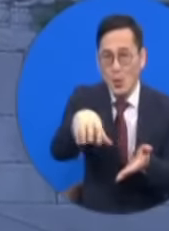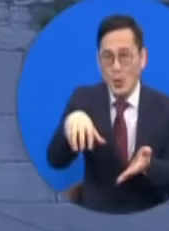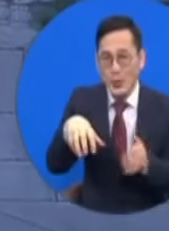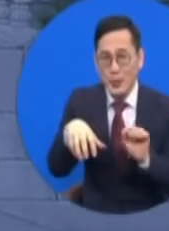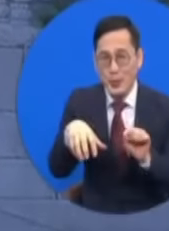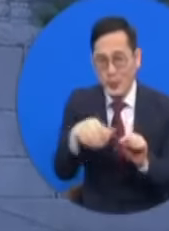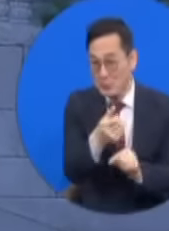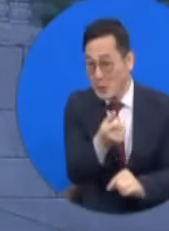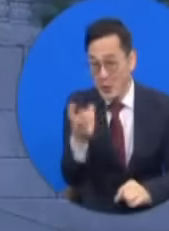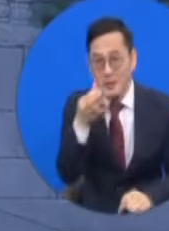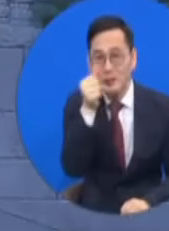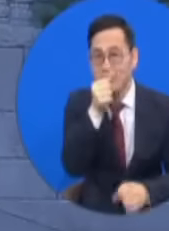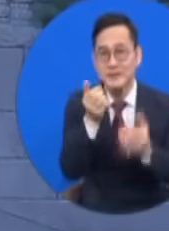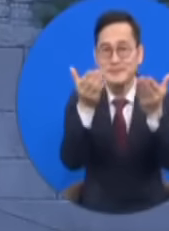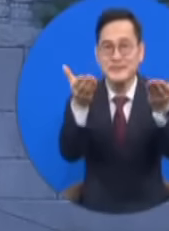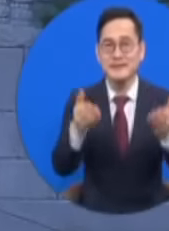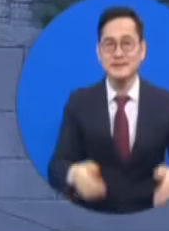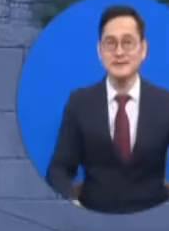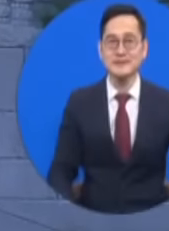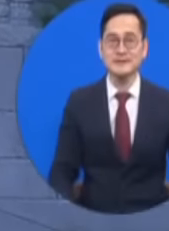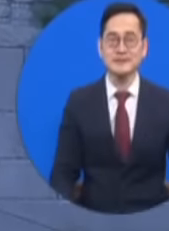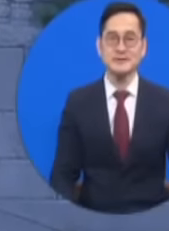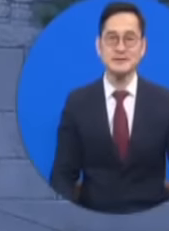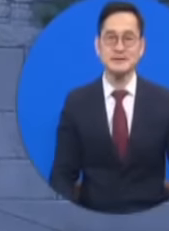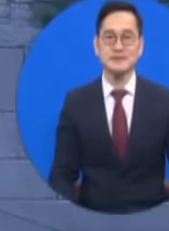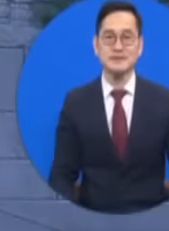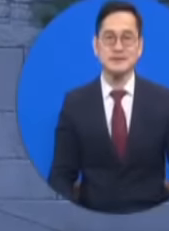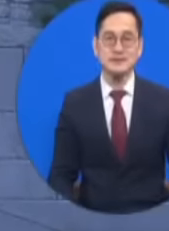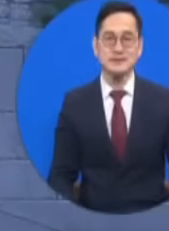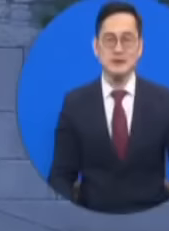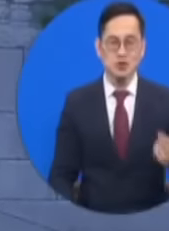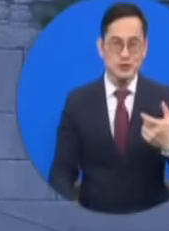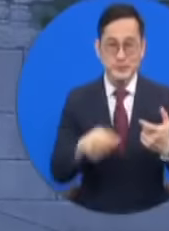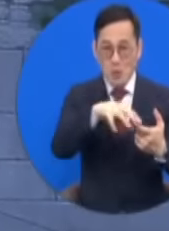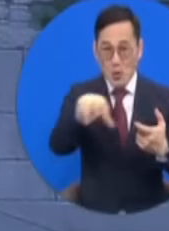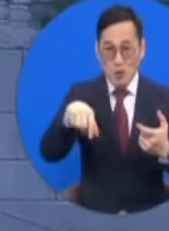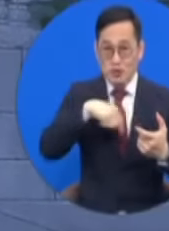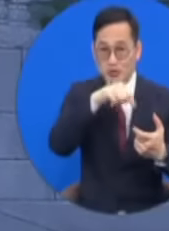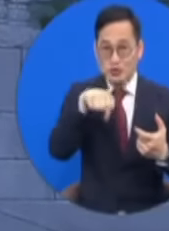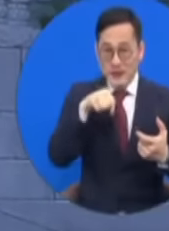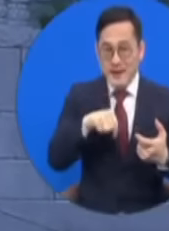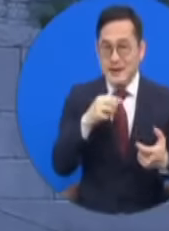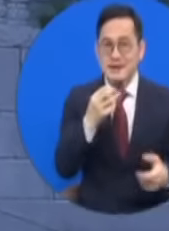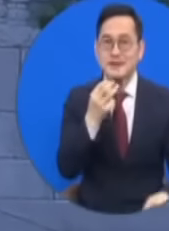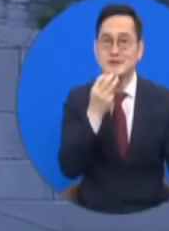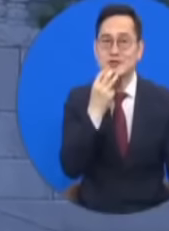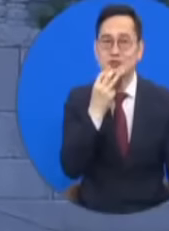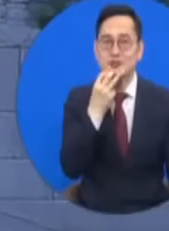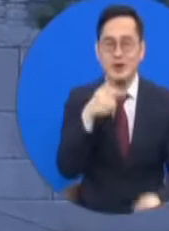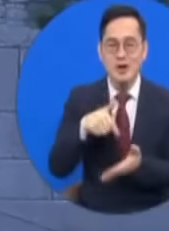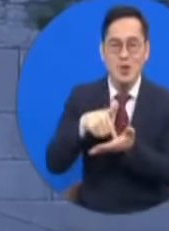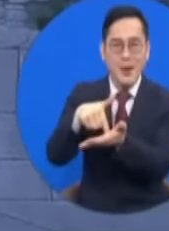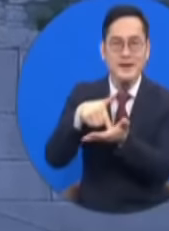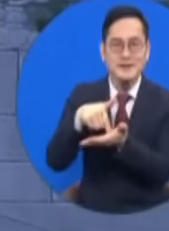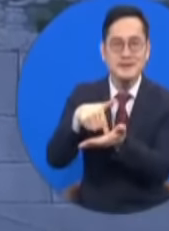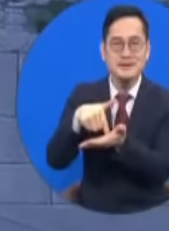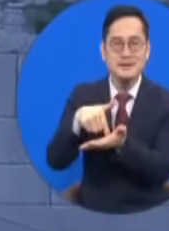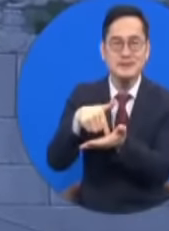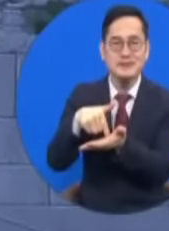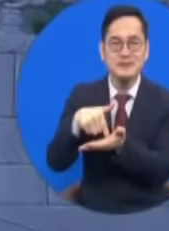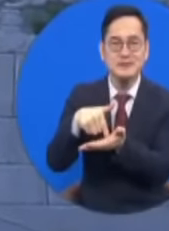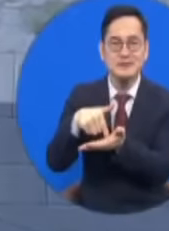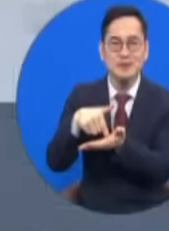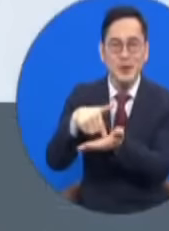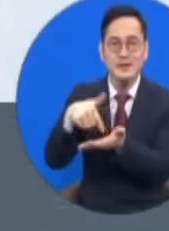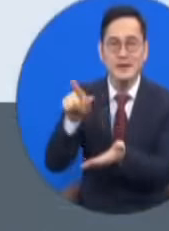가지 준비했습니다. 먼저 격전지 60곳 중 이곳이 들어가지 않을까요? 서울, 광진, 갑으로